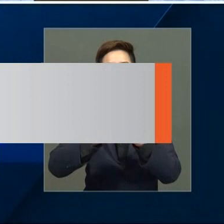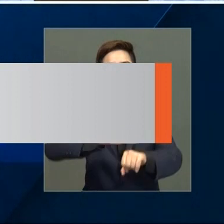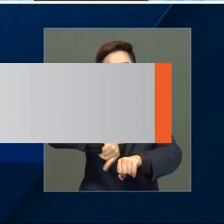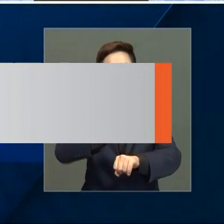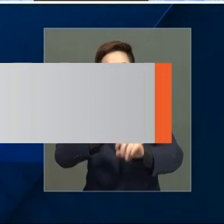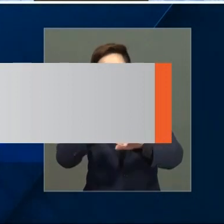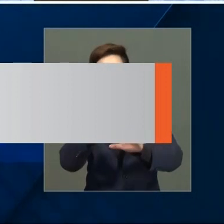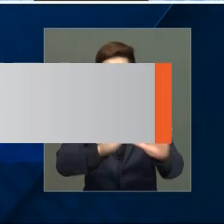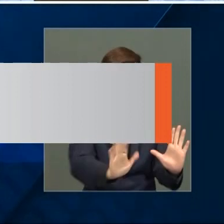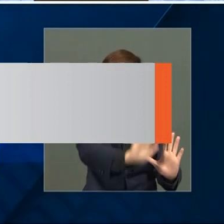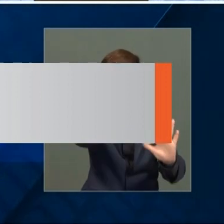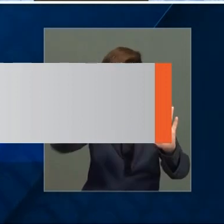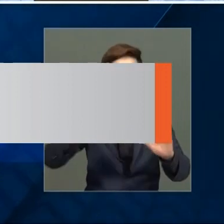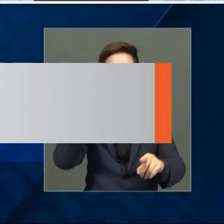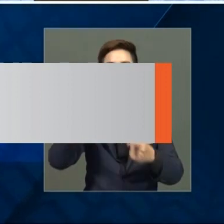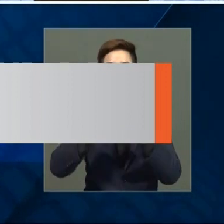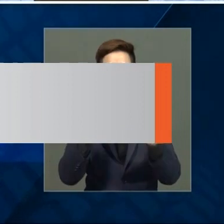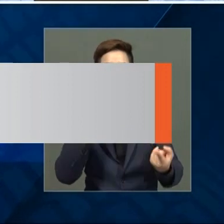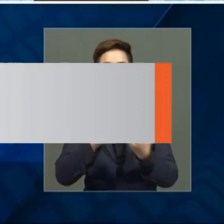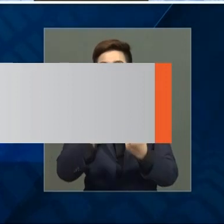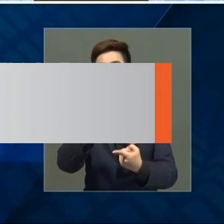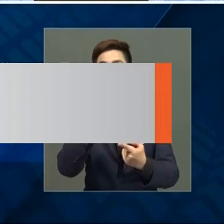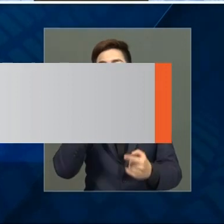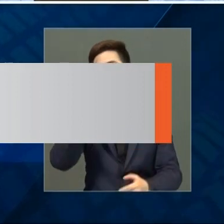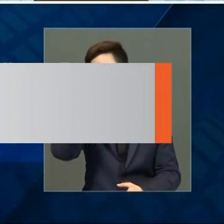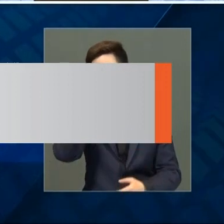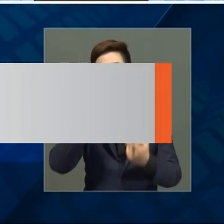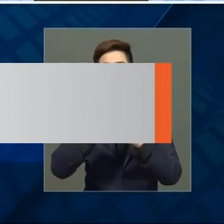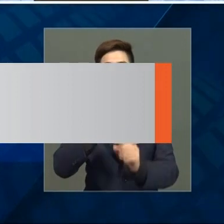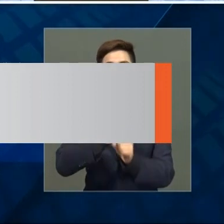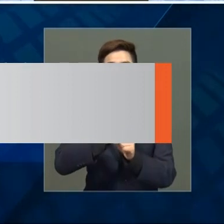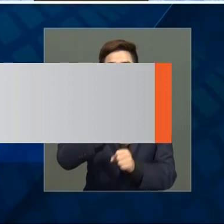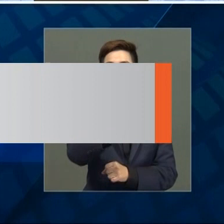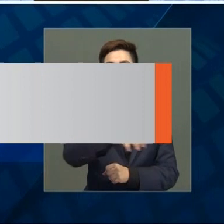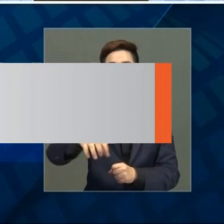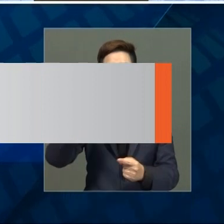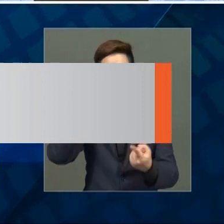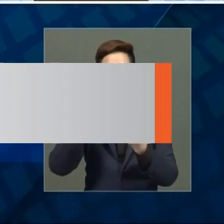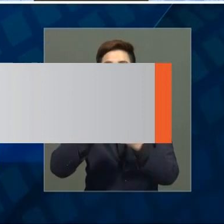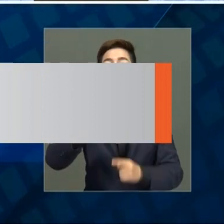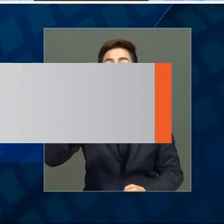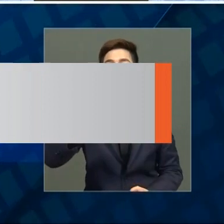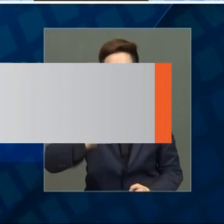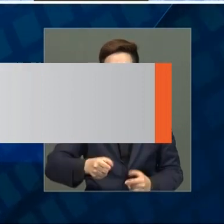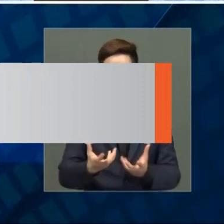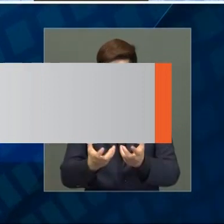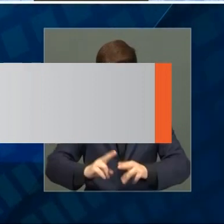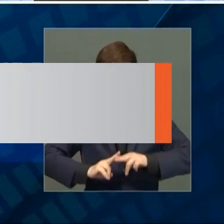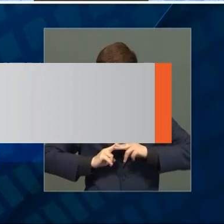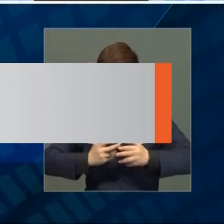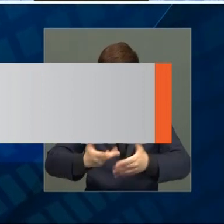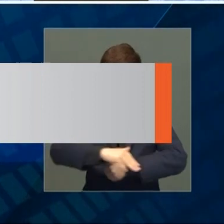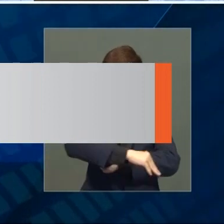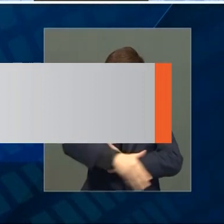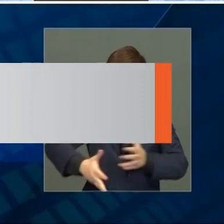นะคะแล้วก็ปัจจัยสำคัญก็คือผู้ที่อยู่ในหน่วยงานองค์กรนั้นๆเนี่ยควรจะต้องแยกของใช้ส่วนตัว